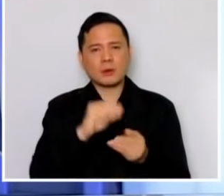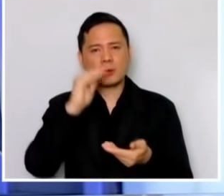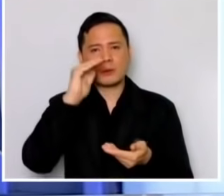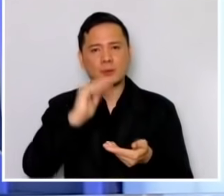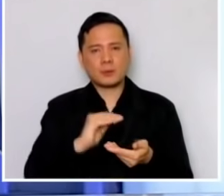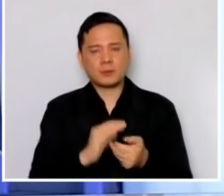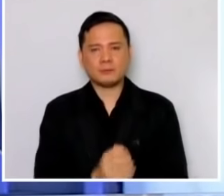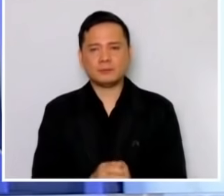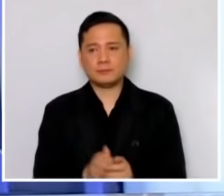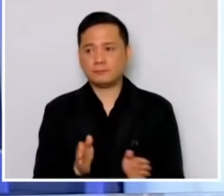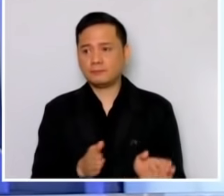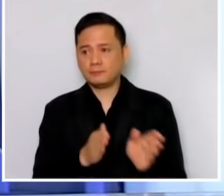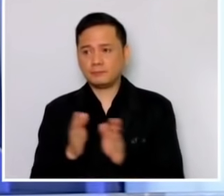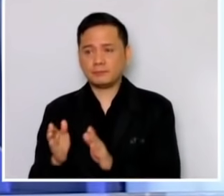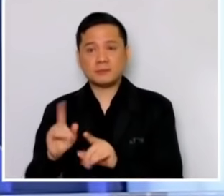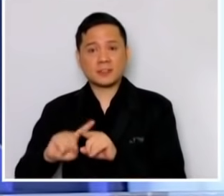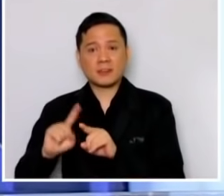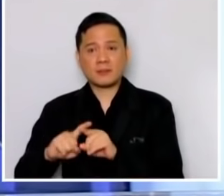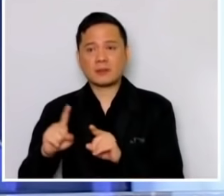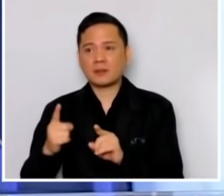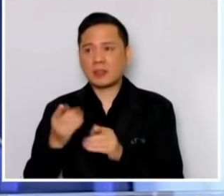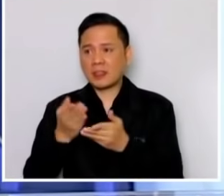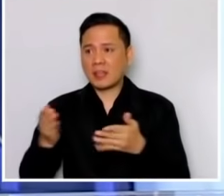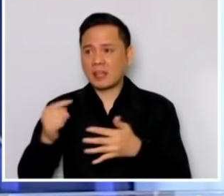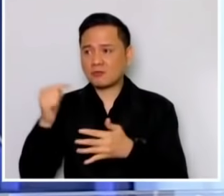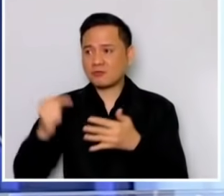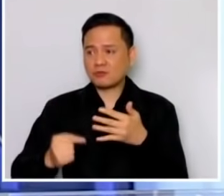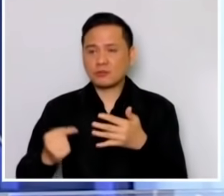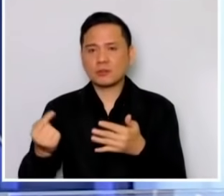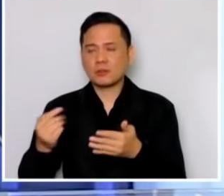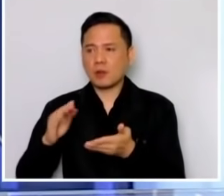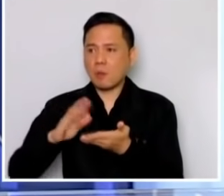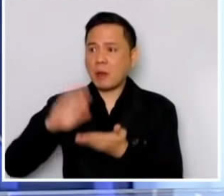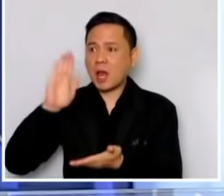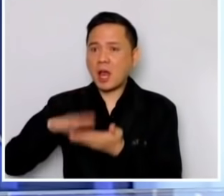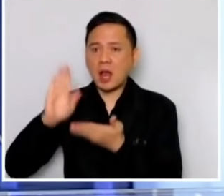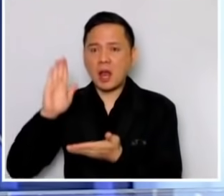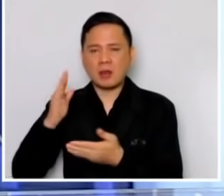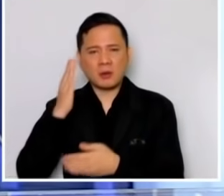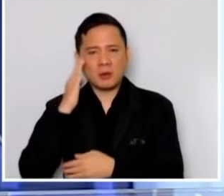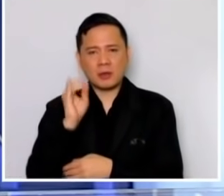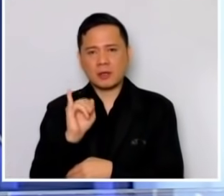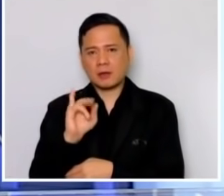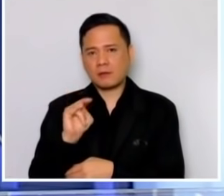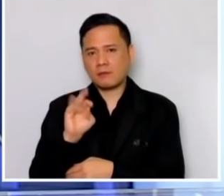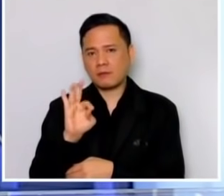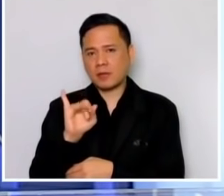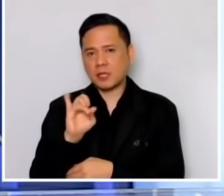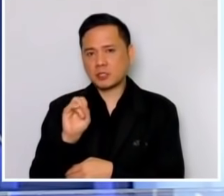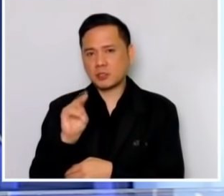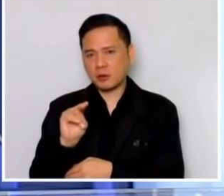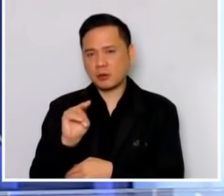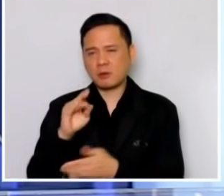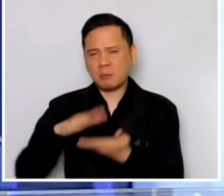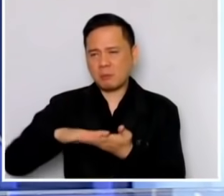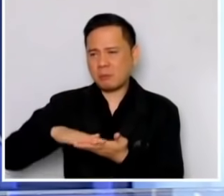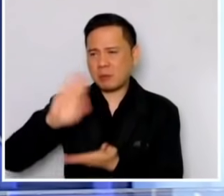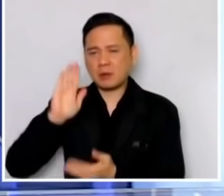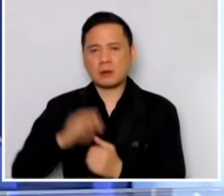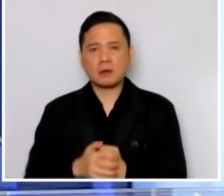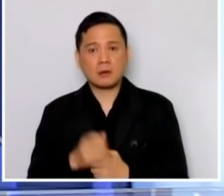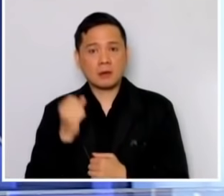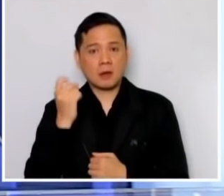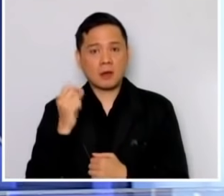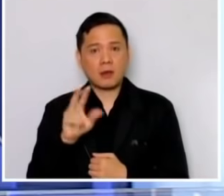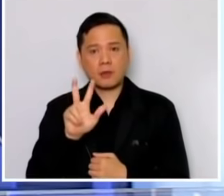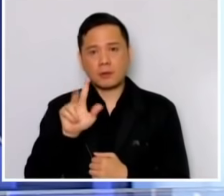ng mga bilihin o yung tinatawag na inflation rate noong Nobyembre. Pero nasa 3.5 million pa